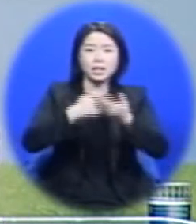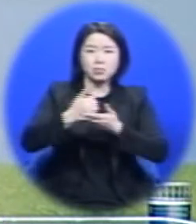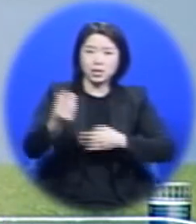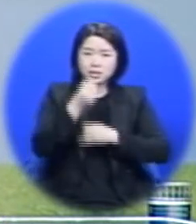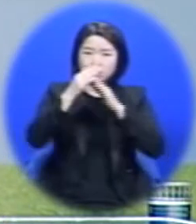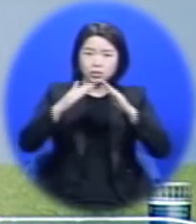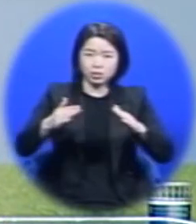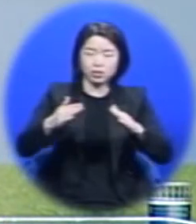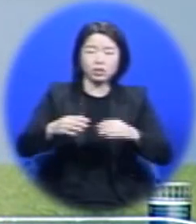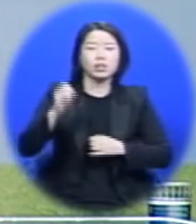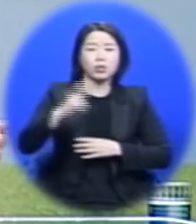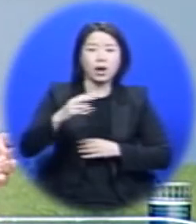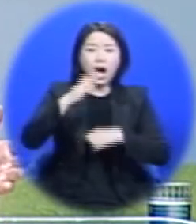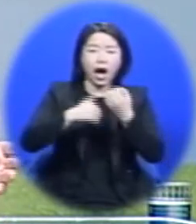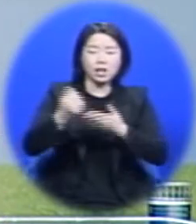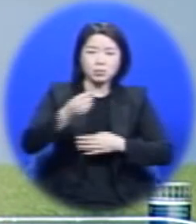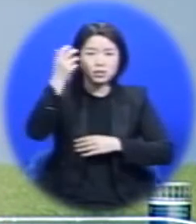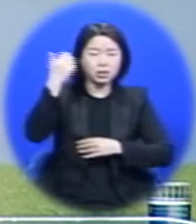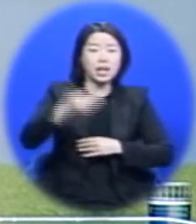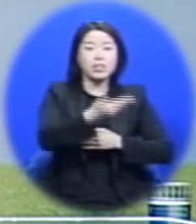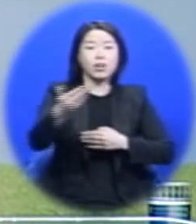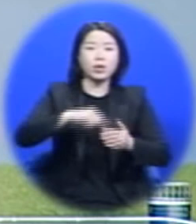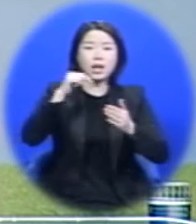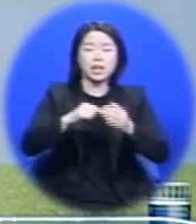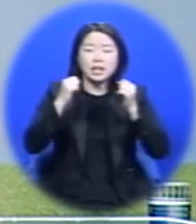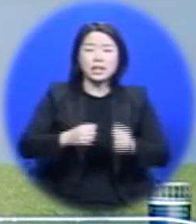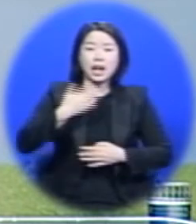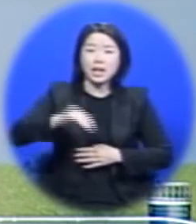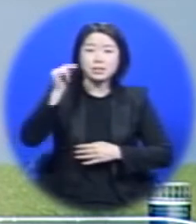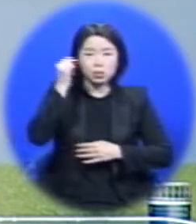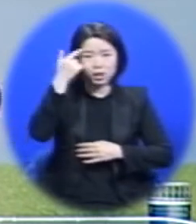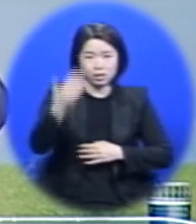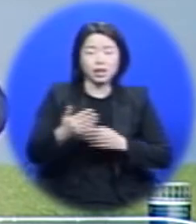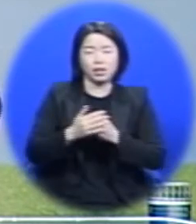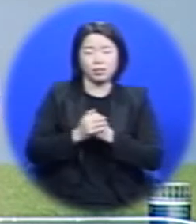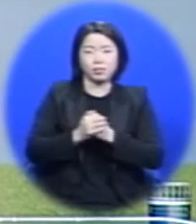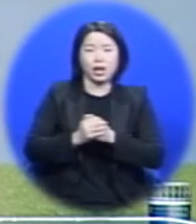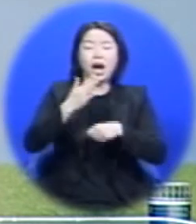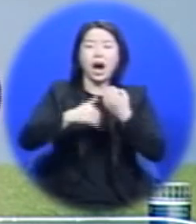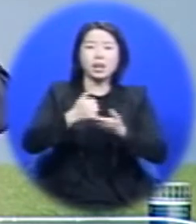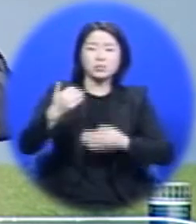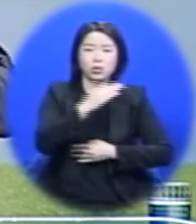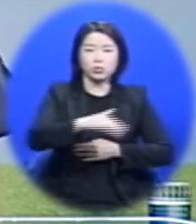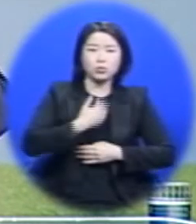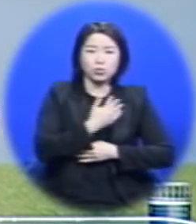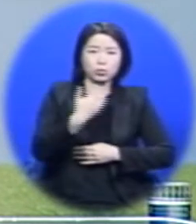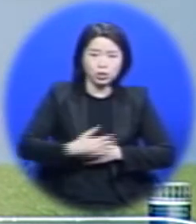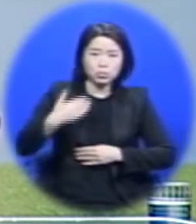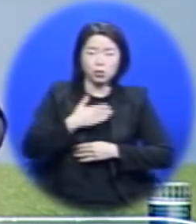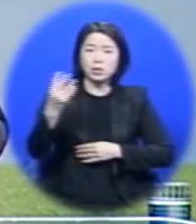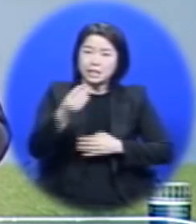것과 하나님의 성령이 너희 안에 계시는 것을 알지 못하느니. 하나님이 우리 몸을 성전